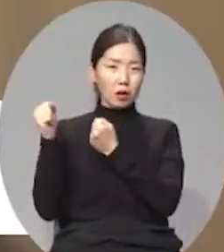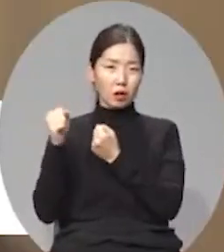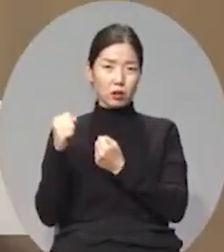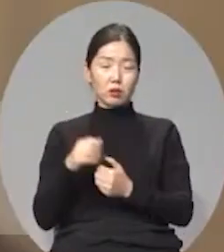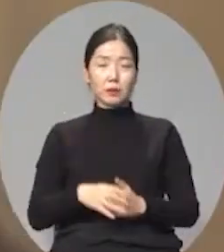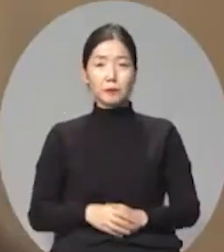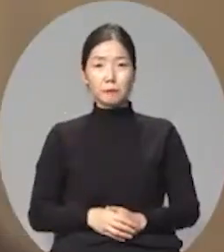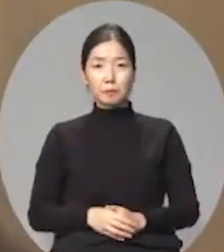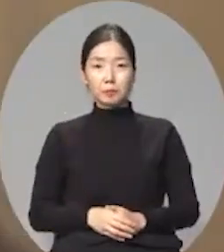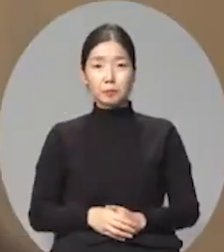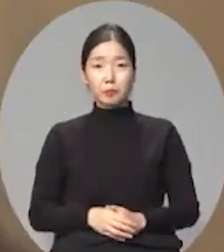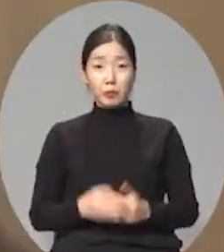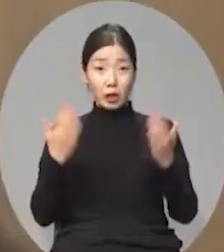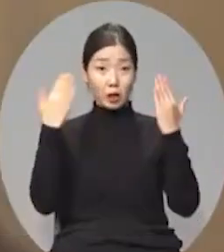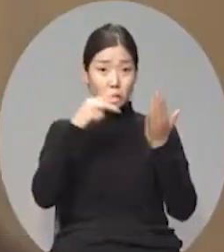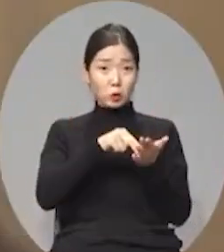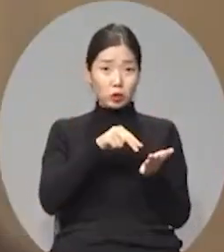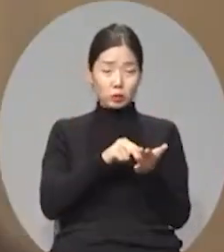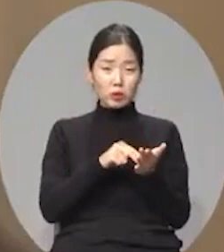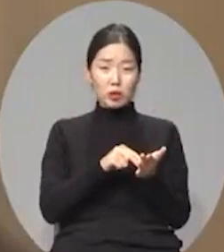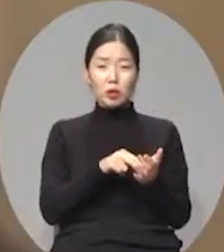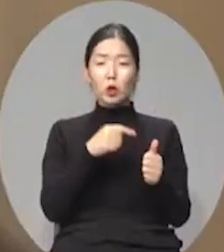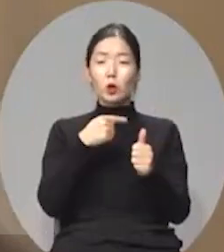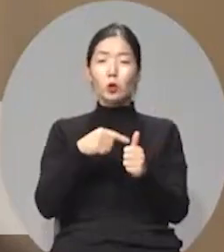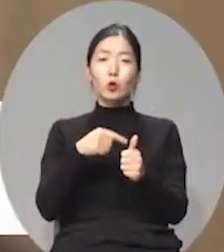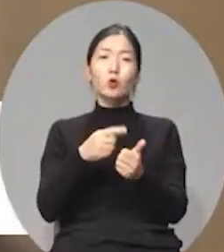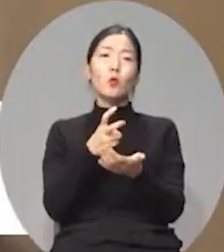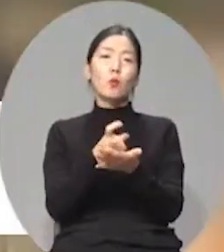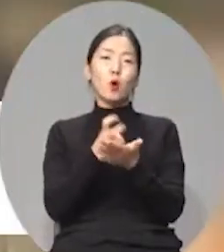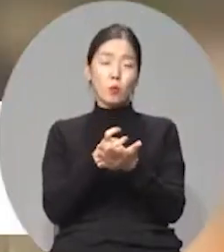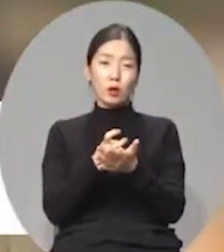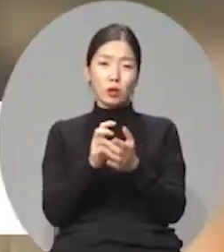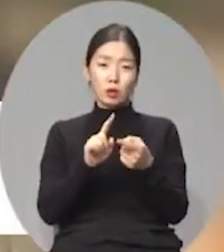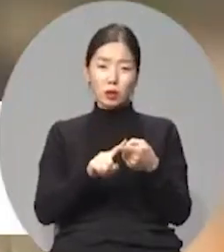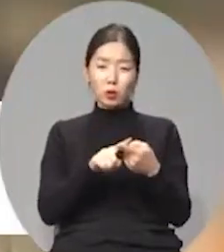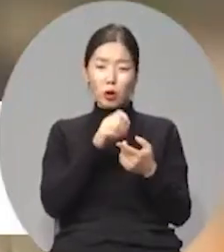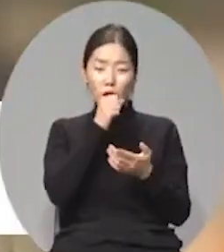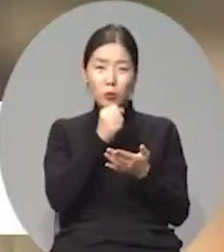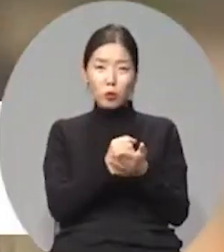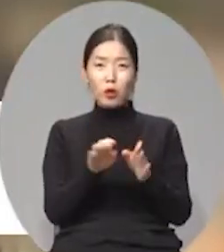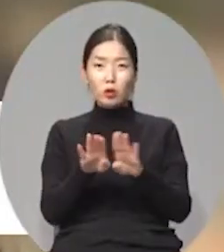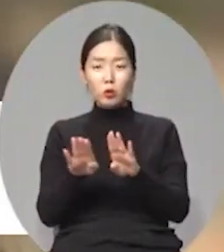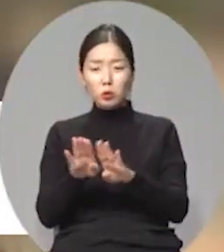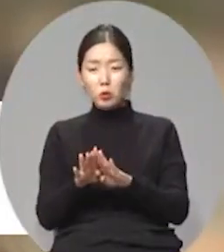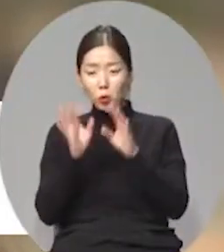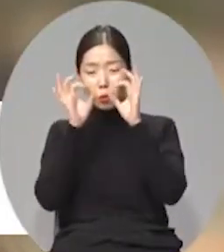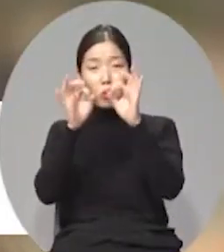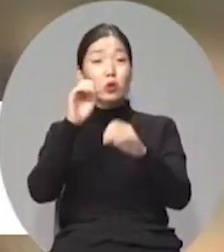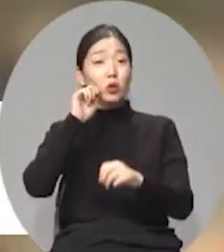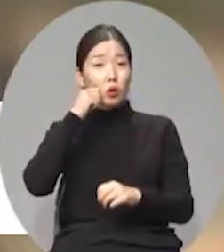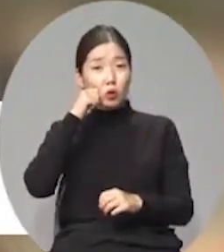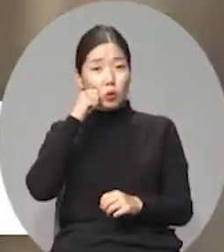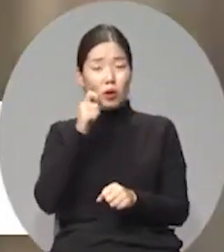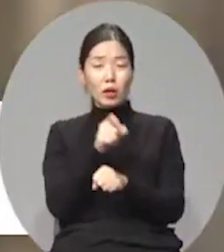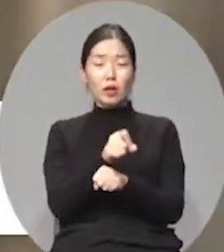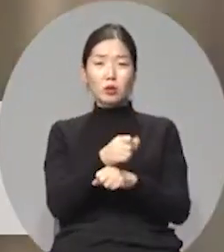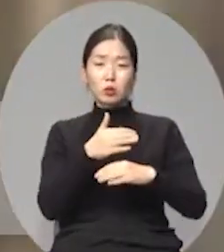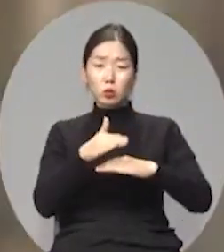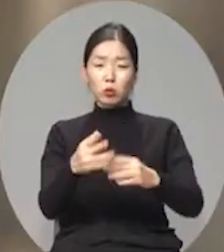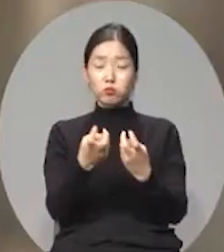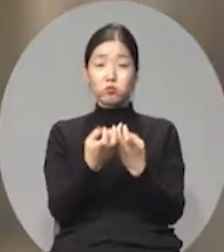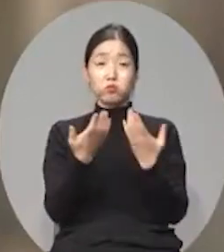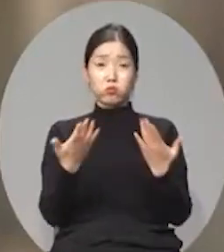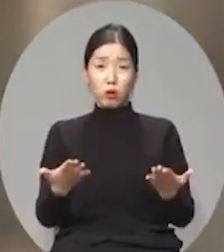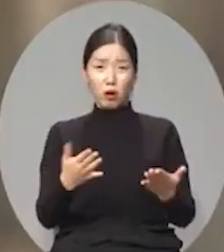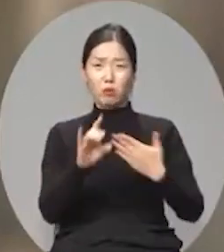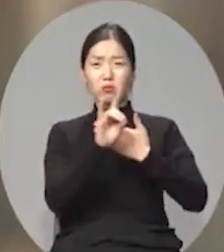태도이다. 학교 측은 초중등 교육법을 근거로 들며 정당한 결석 사유로 볼 수 없다며 행정 절차상 어쩔 수